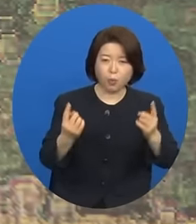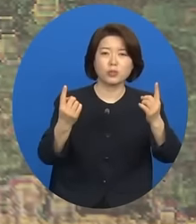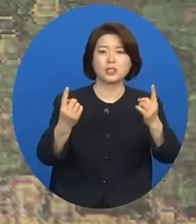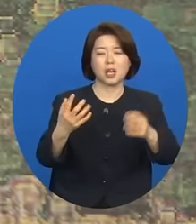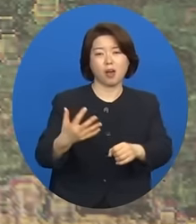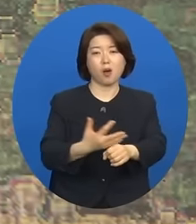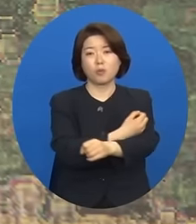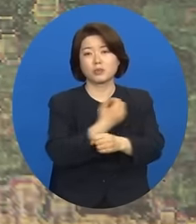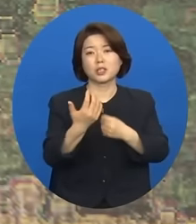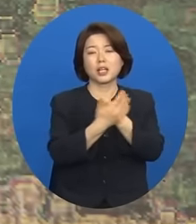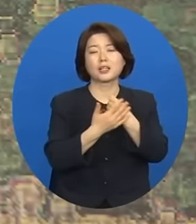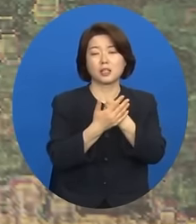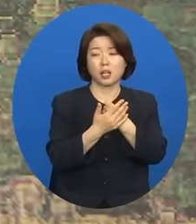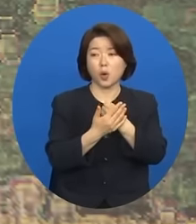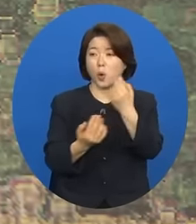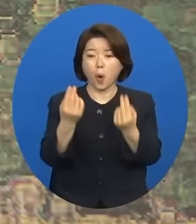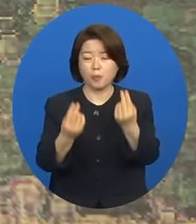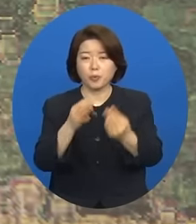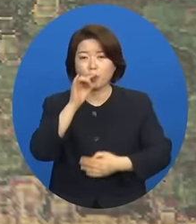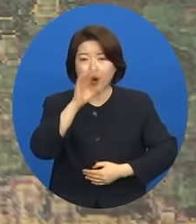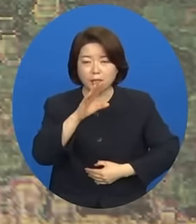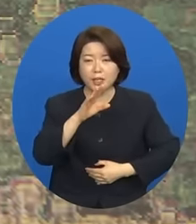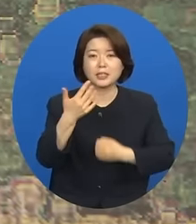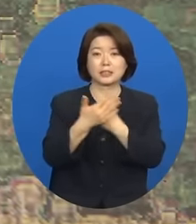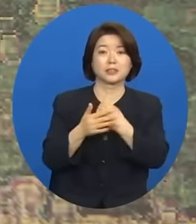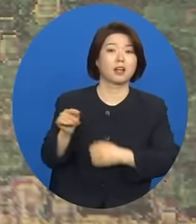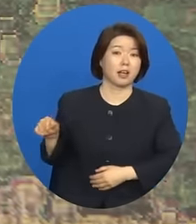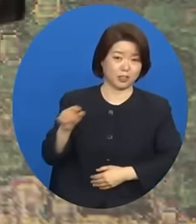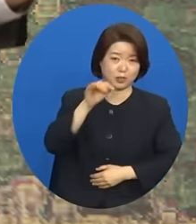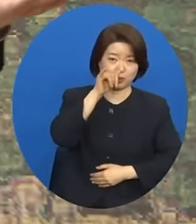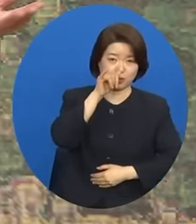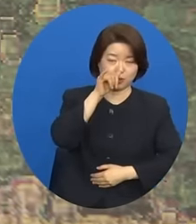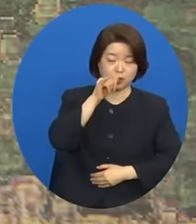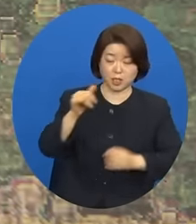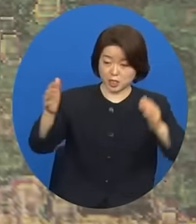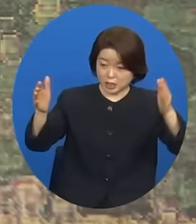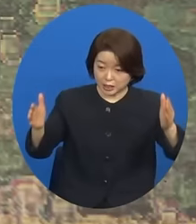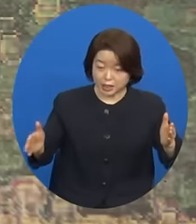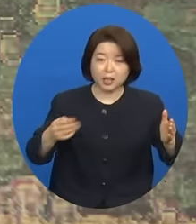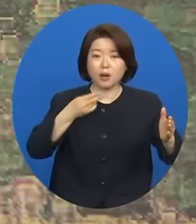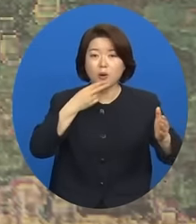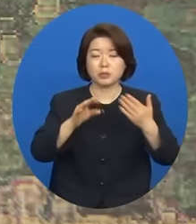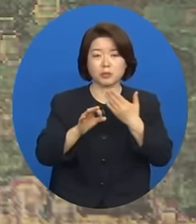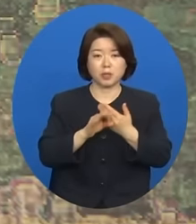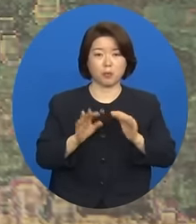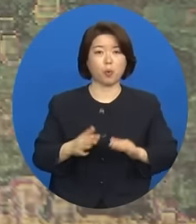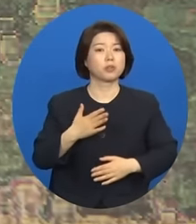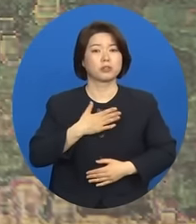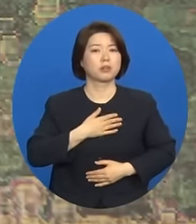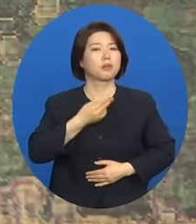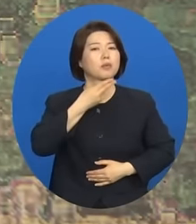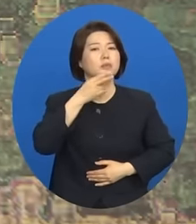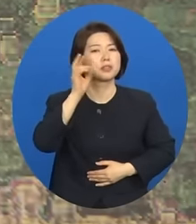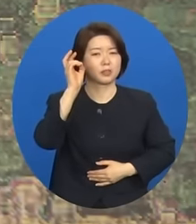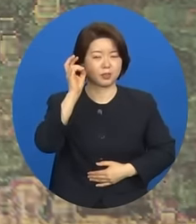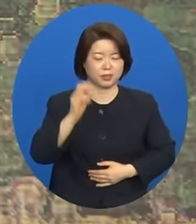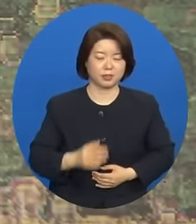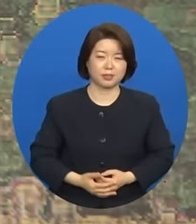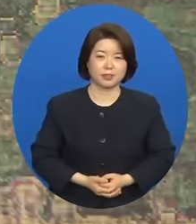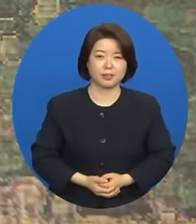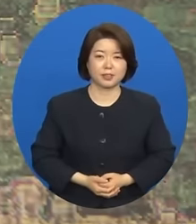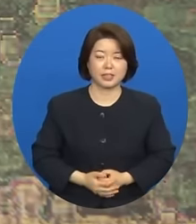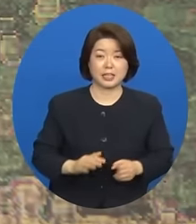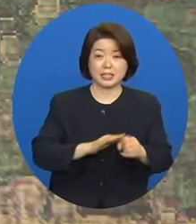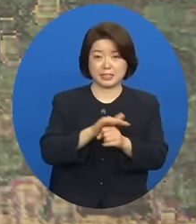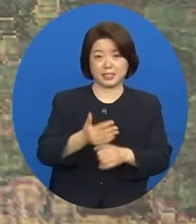엄청 풍성한 어디 비할 수 없는 은혜가 이 기간이 없었다면 오늘날 저는 없었을 것이라는 거죠.